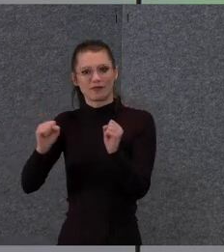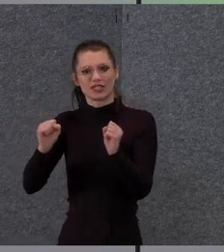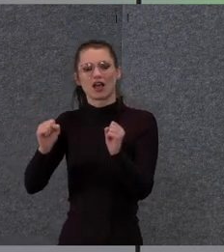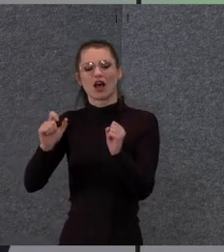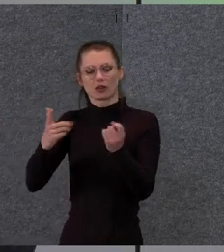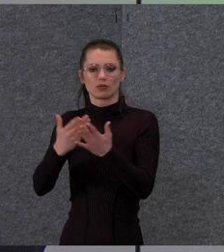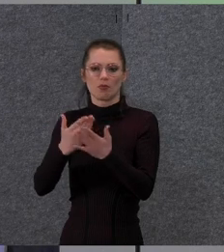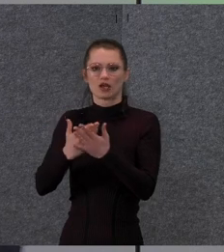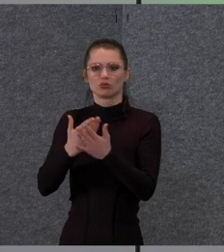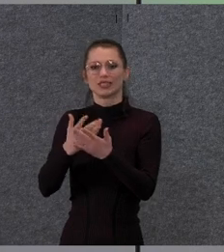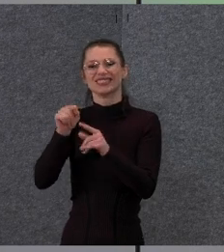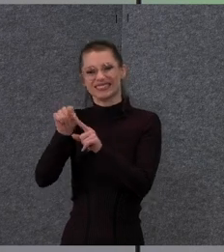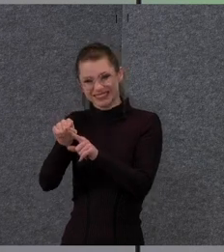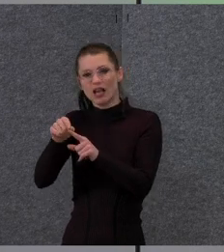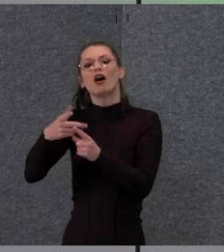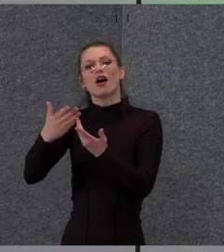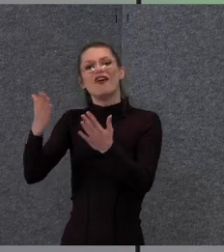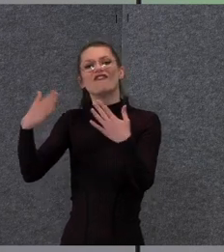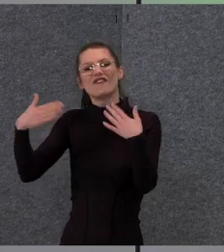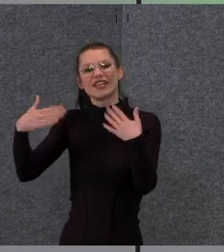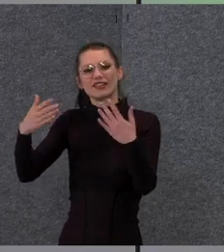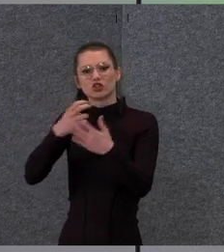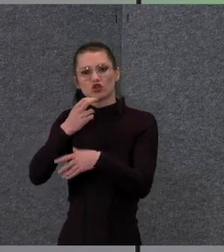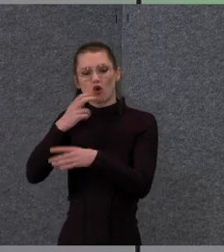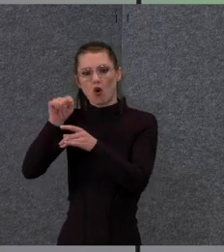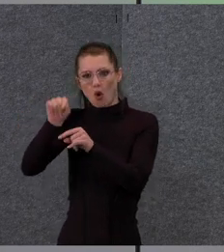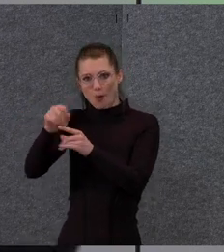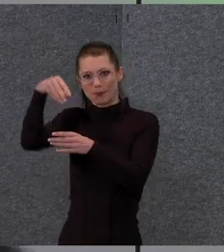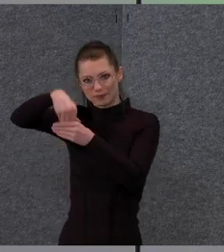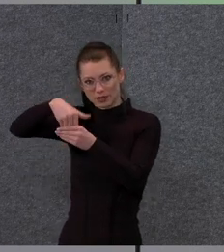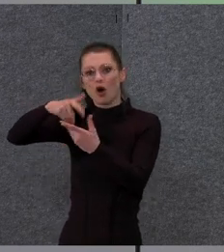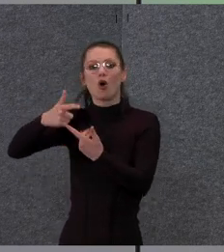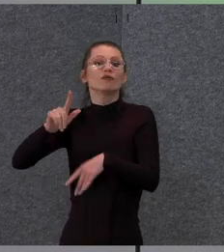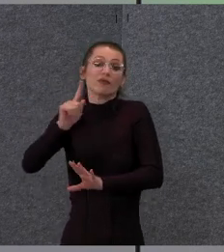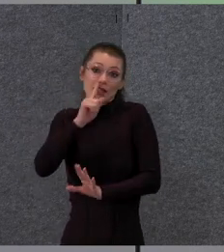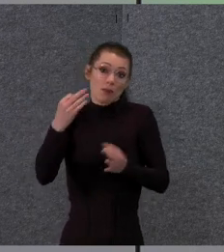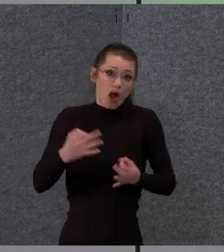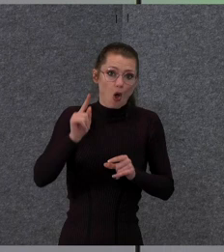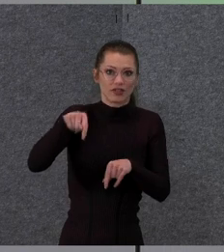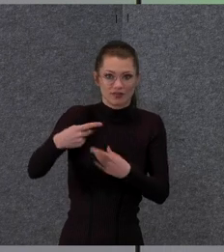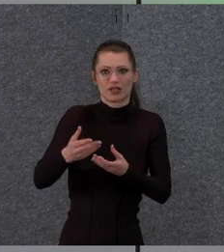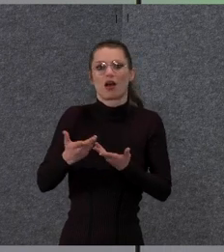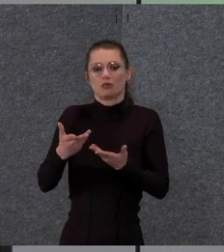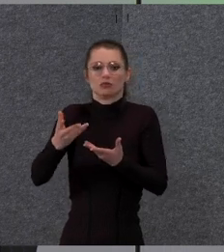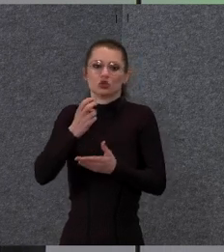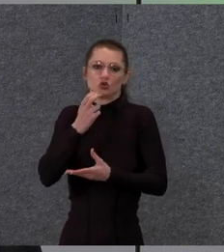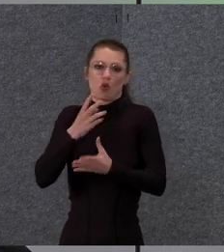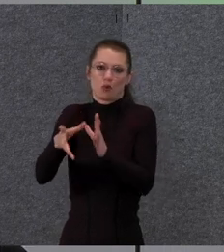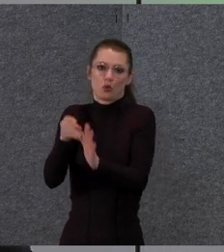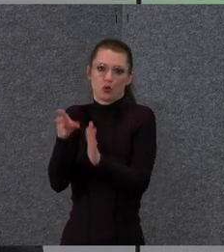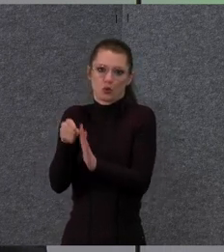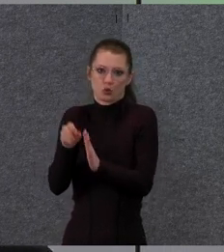überschüssigen Windstrom dort einzuspeisen und bei Bedarf auch wieder freizugeben. Und das kann man natürlich noch weiterdenken, wenn wir uns